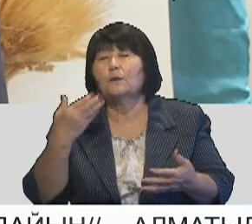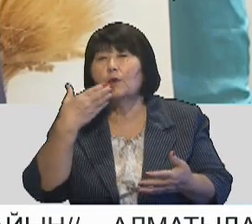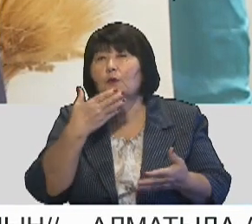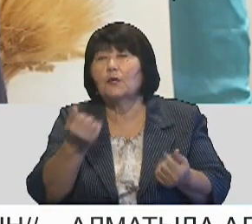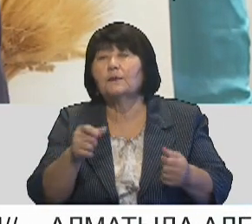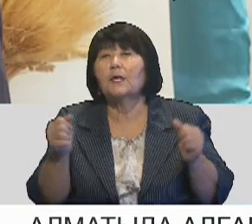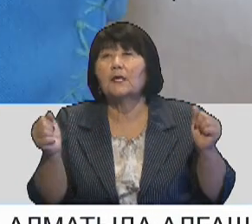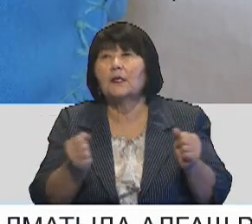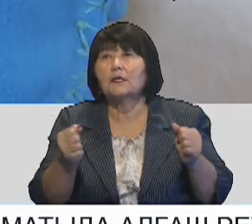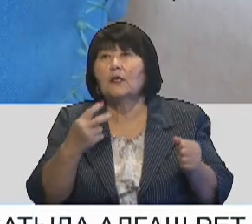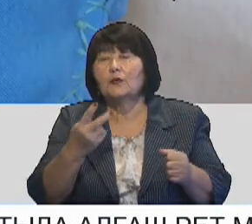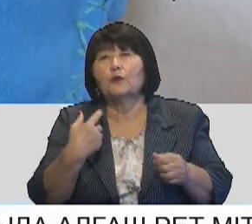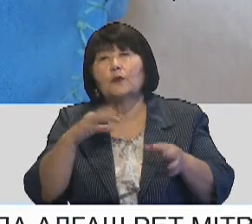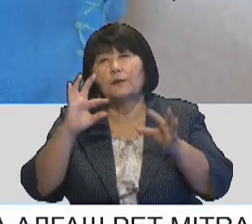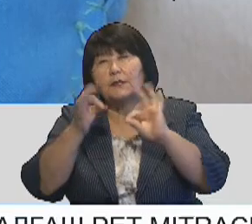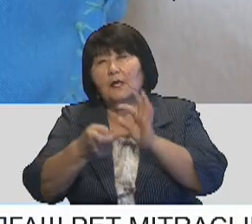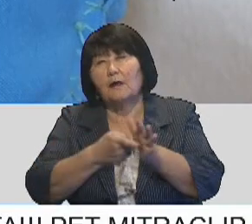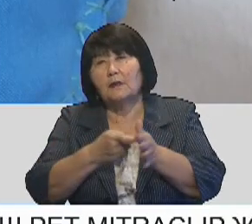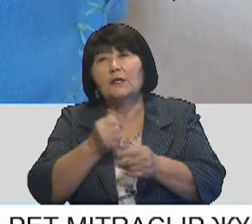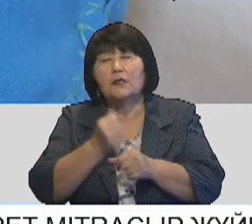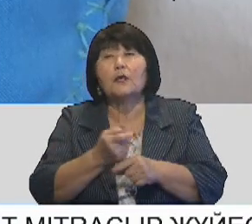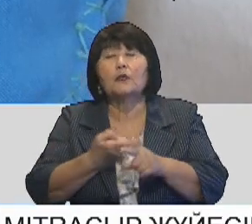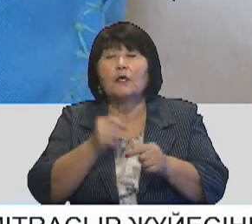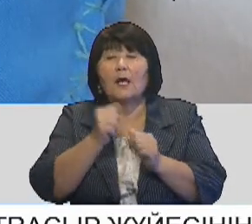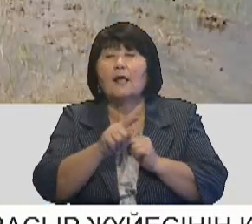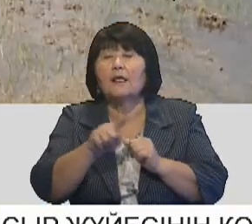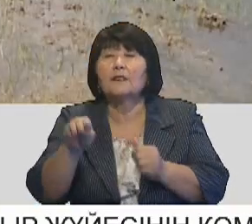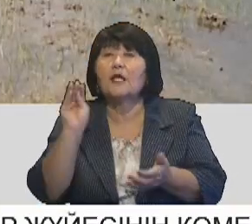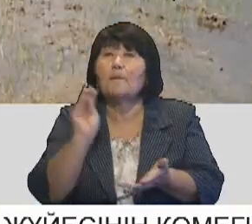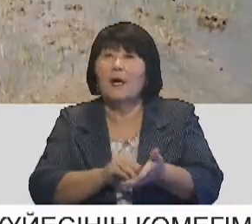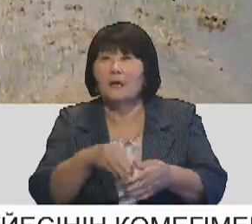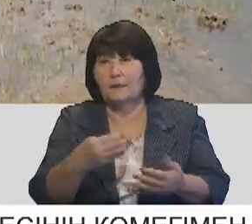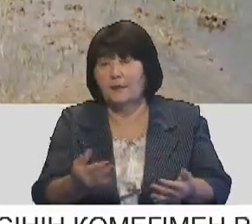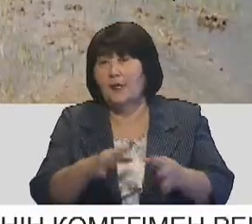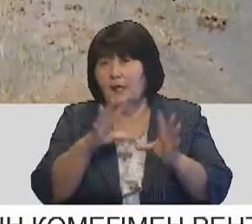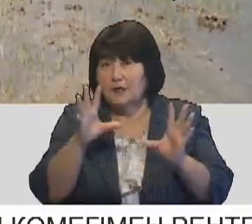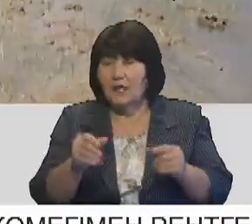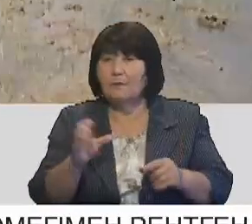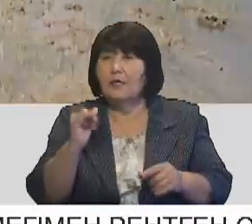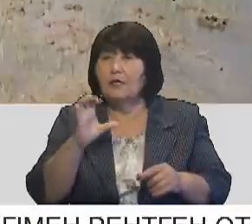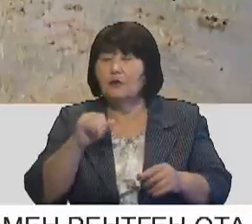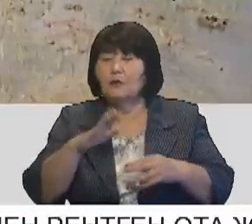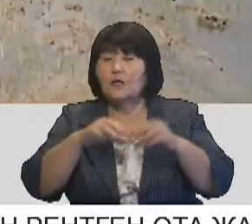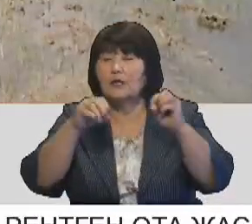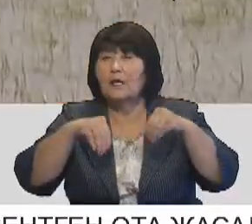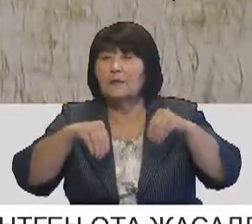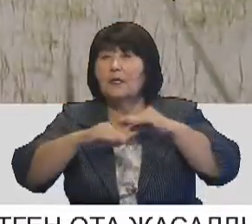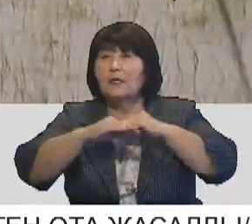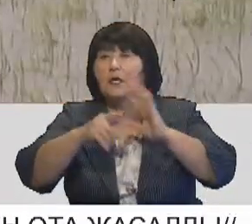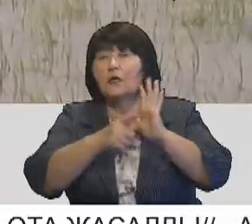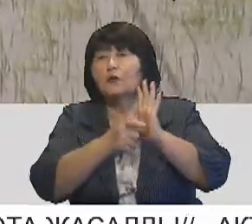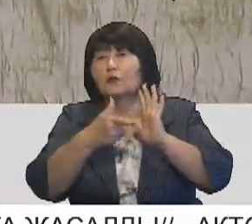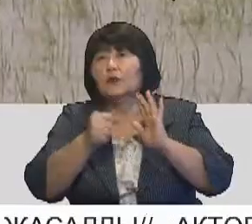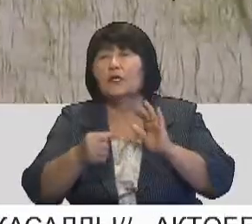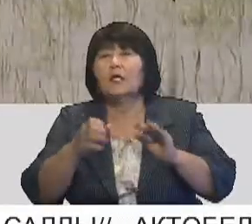оны қыстай біз соны анализ жасаймыз. Сөйтіп әрқайсына баға береміз. Жалпы биыл институттың тәжірибелік егіс алғабына 700